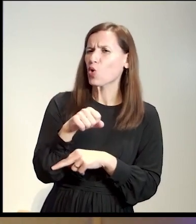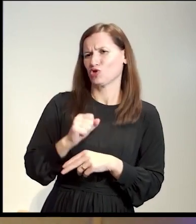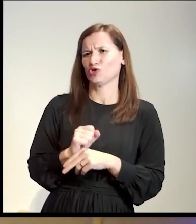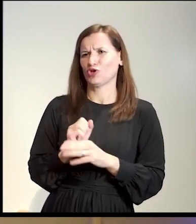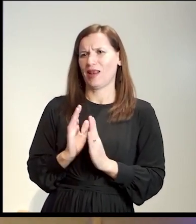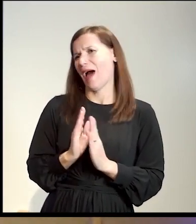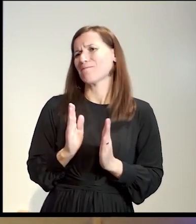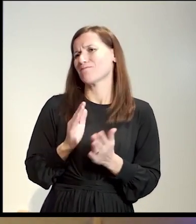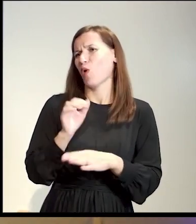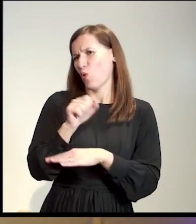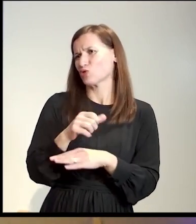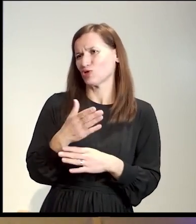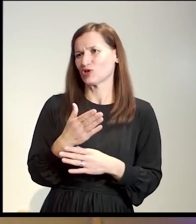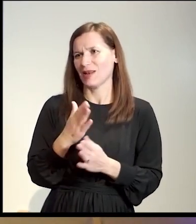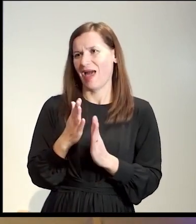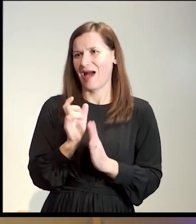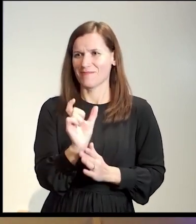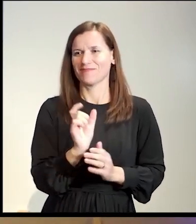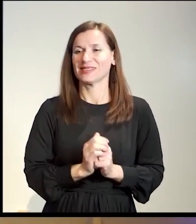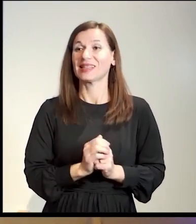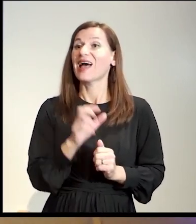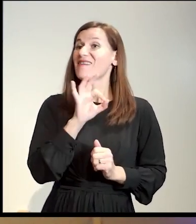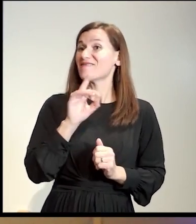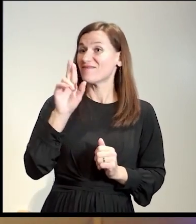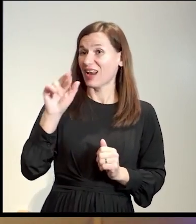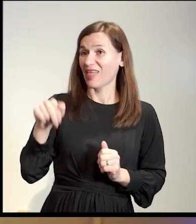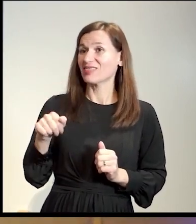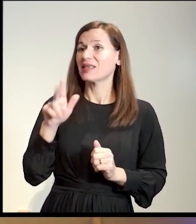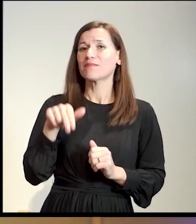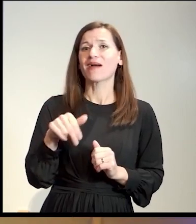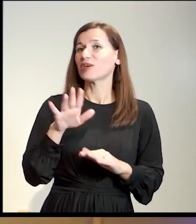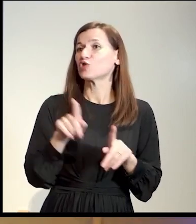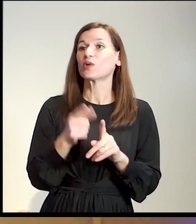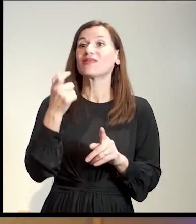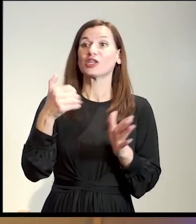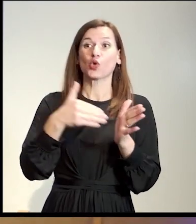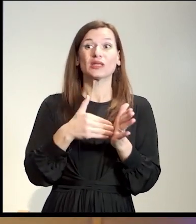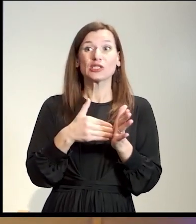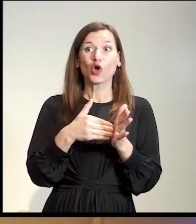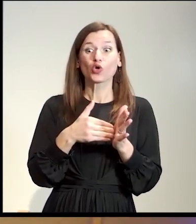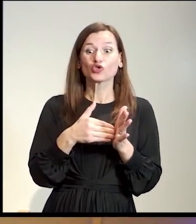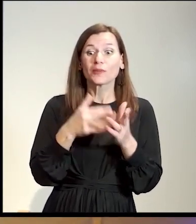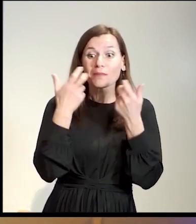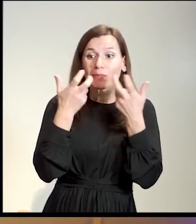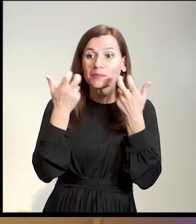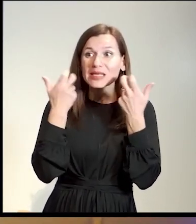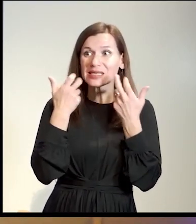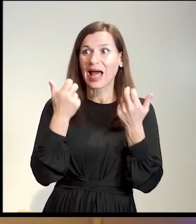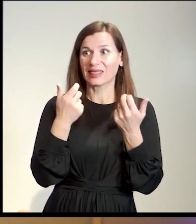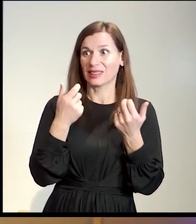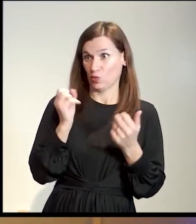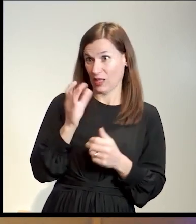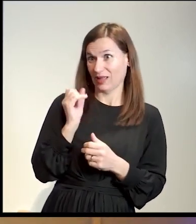Fran ima še vedno nad 200 tisoč poizvedb dnevno, kar ga uvršča med